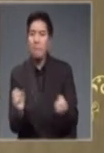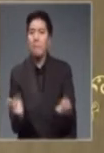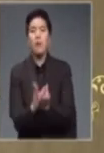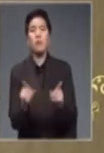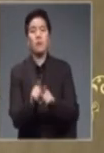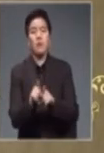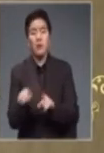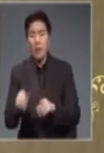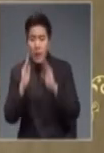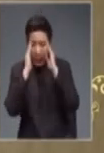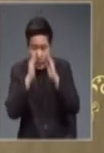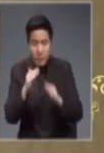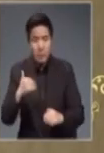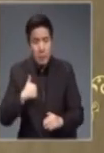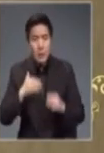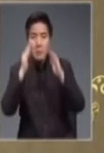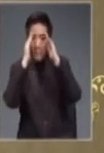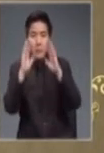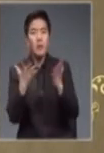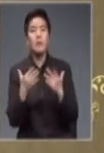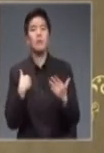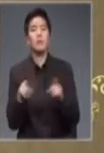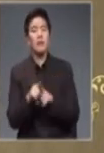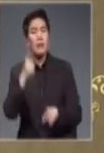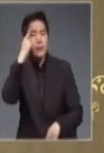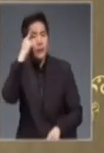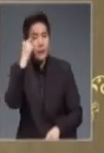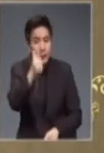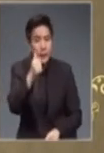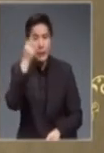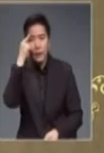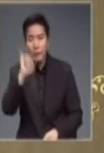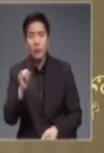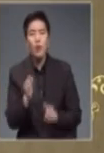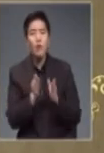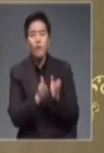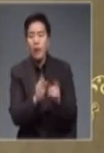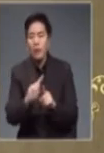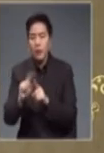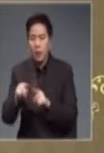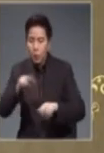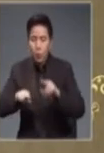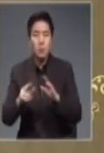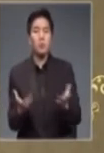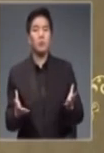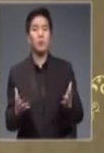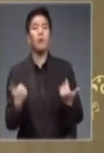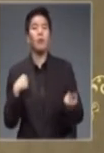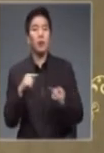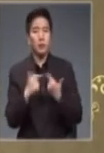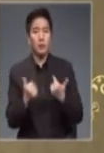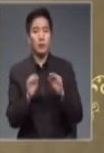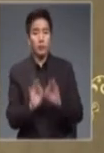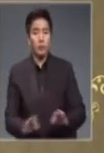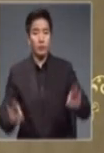ดพ้นจากกับดักต่างๆไปได้อย่างแท้จริงมันก็ต้องไปทั้งสองอย่างด้วยกันนะครับตัวอย่างนโยบายที่จะช่วยแก้ปัญหาประเทศที่ยั่งยืนได้แก่